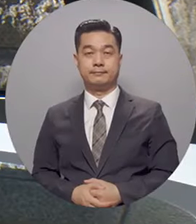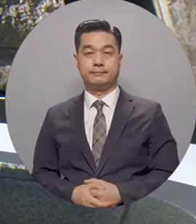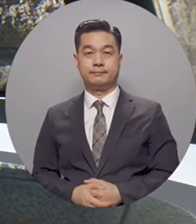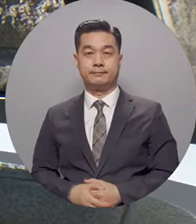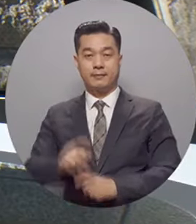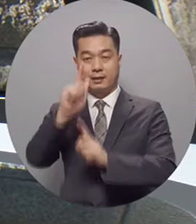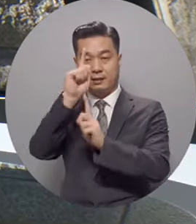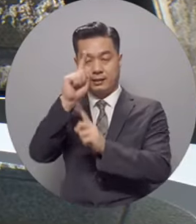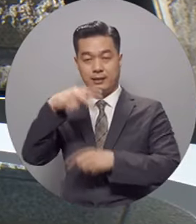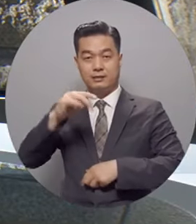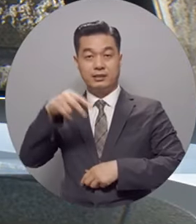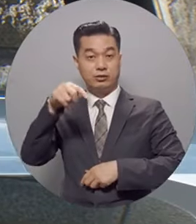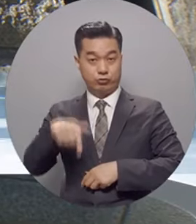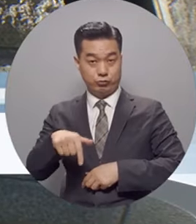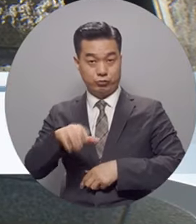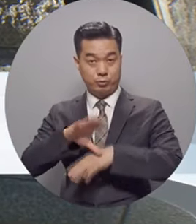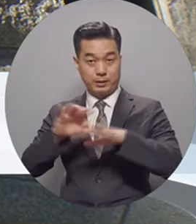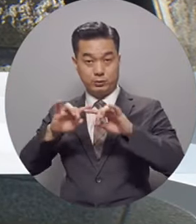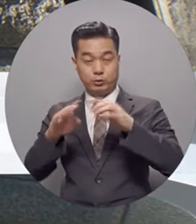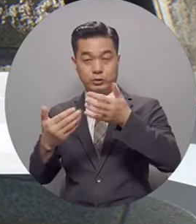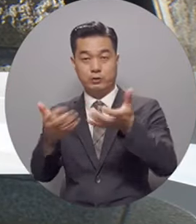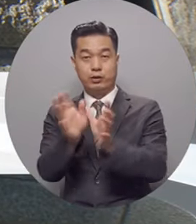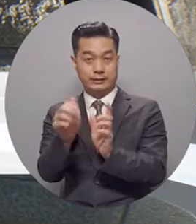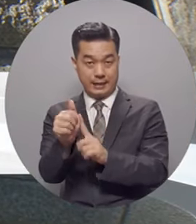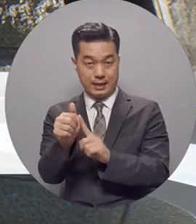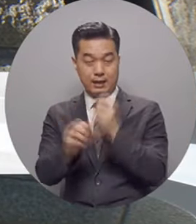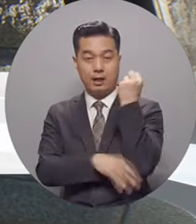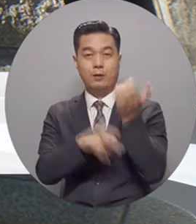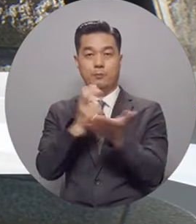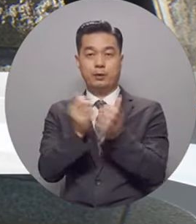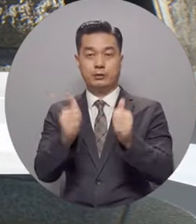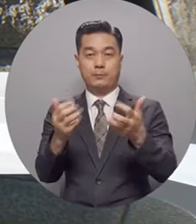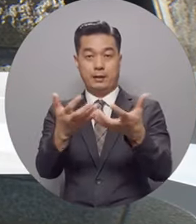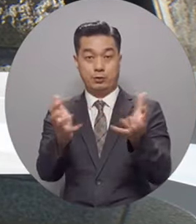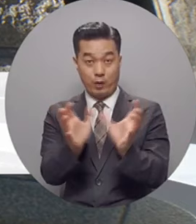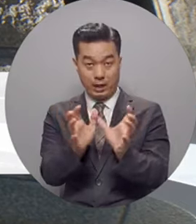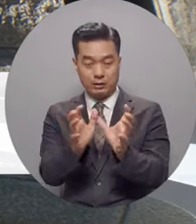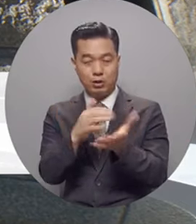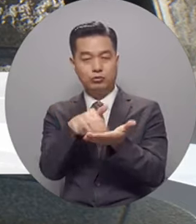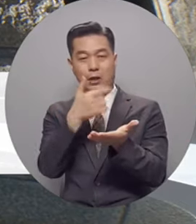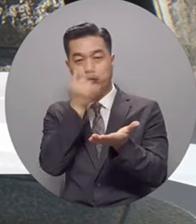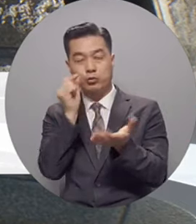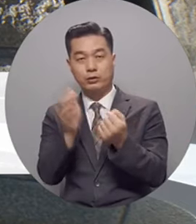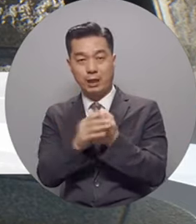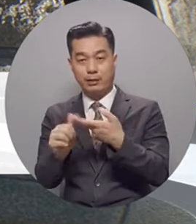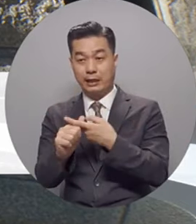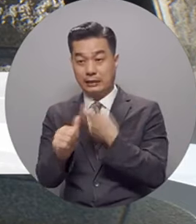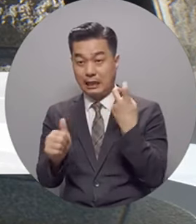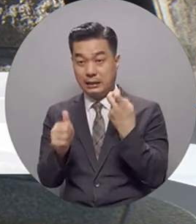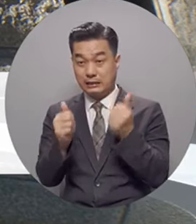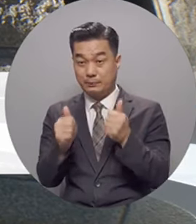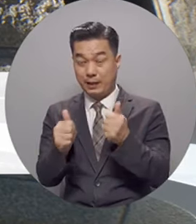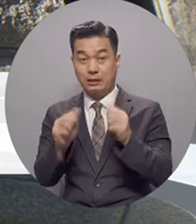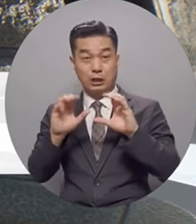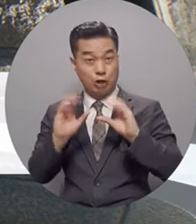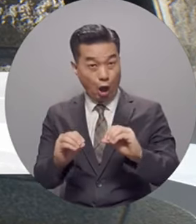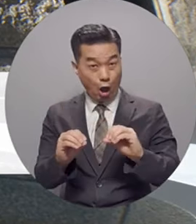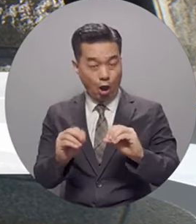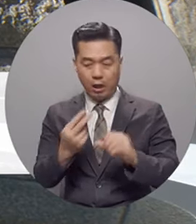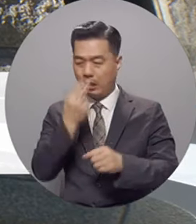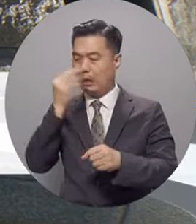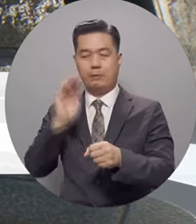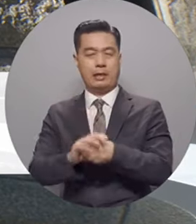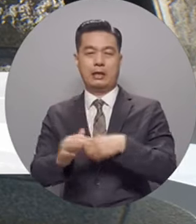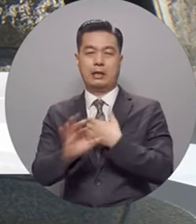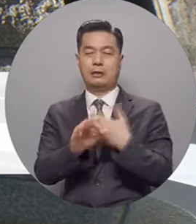이진숙 방송통신위원장이 헌법 재판관 정족수 부족 사태로 자신의 탄핵 심판이 정지되는 것은 부당하다면 낸